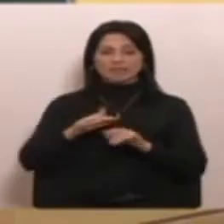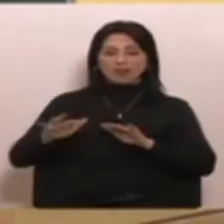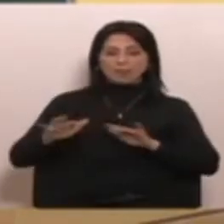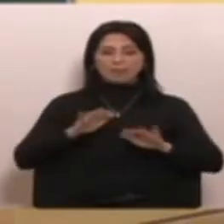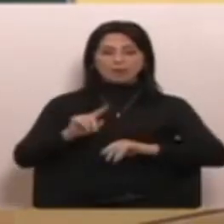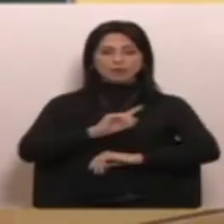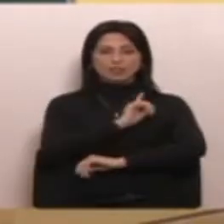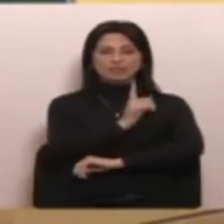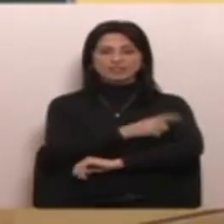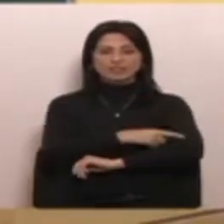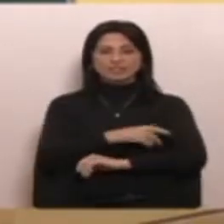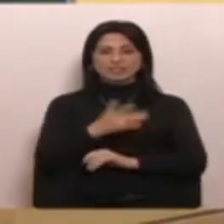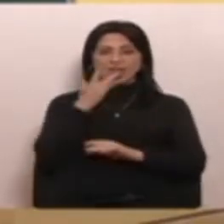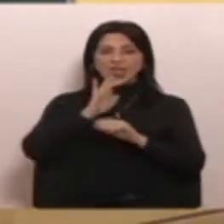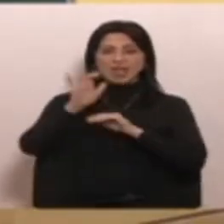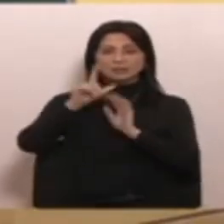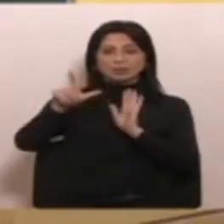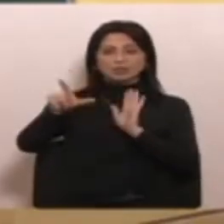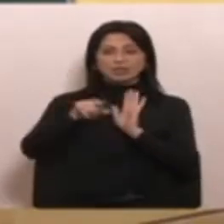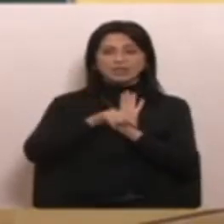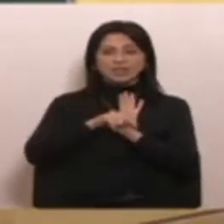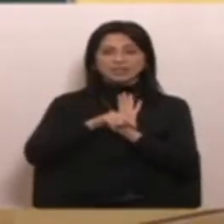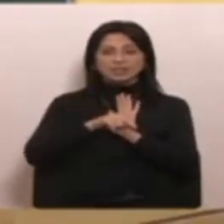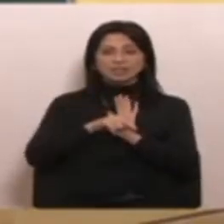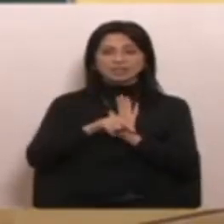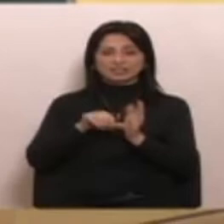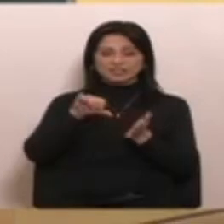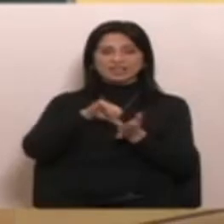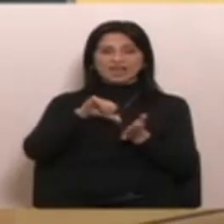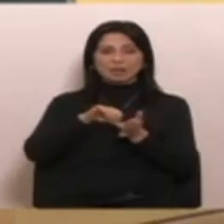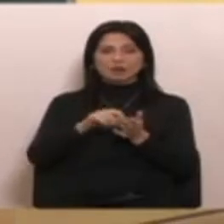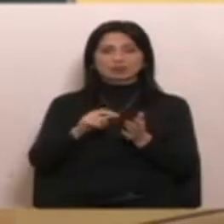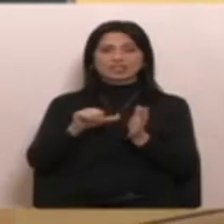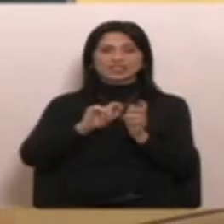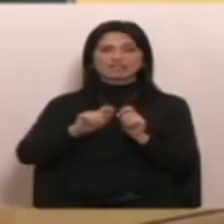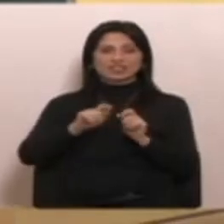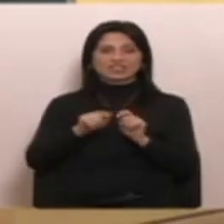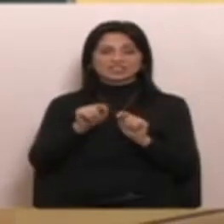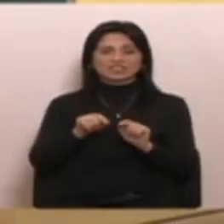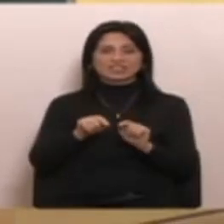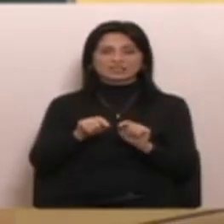ძალად ექსპორტთან ერთად წარმოადგენდეს ინვესტიციები.